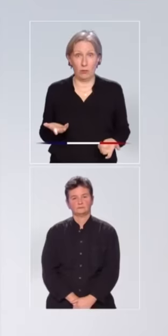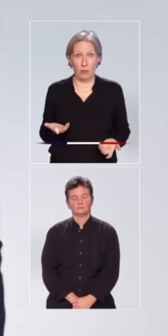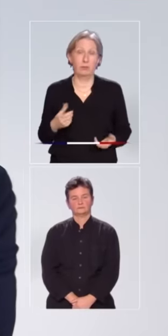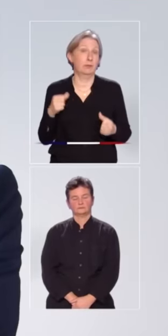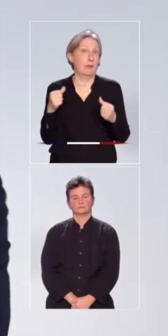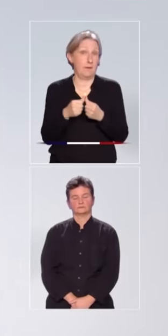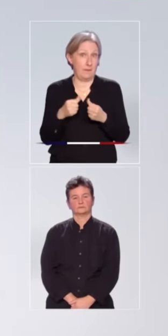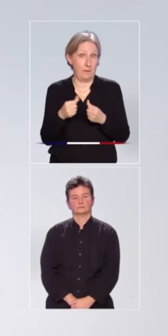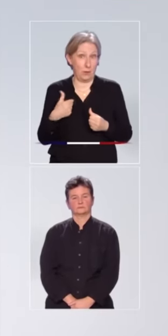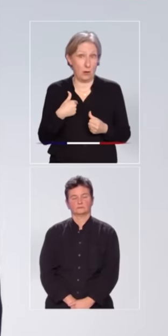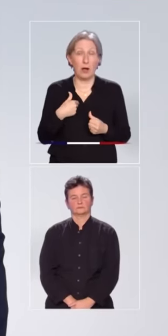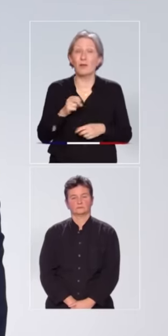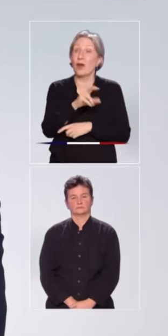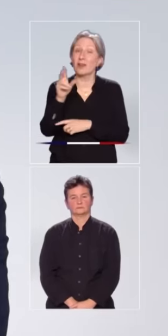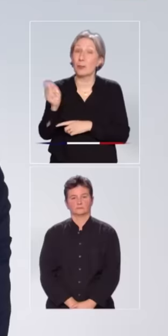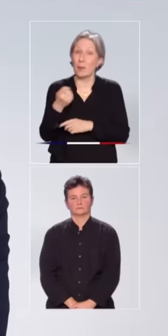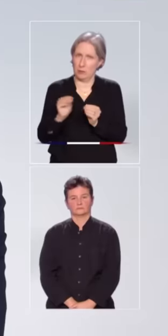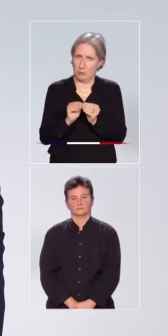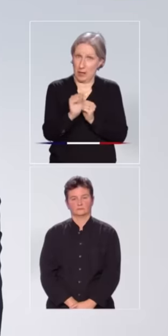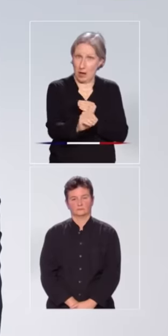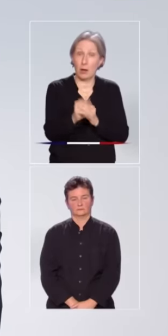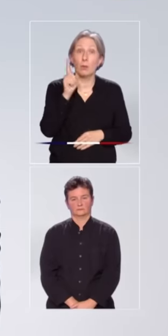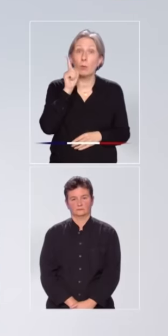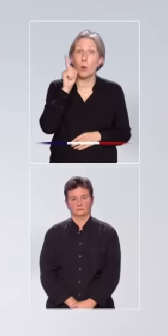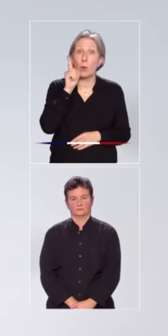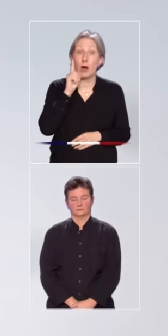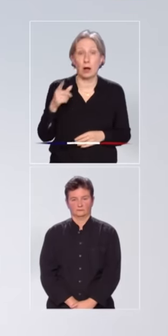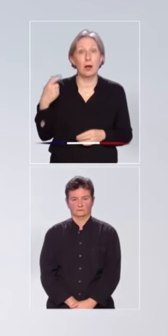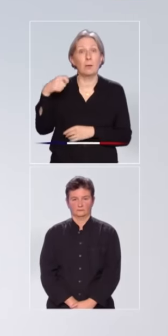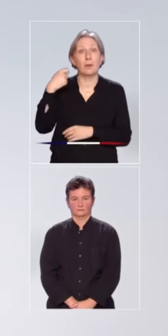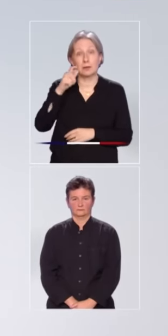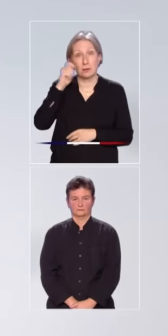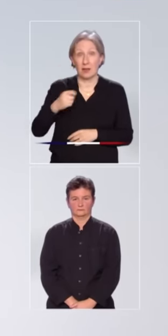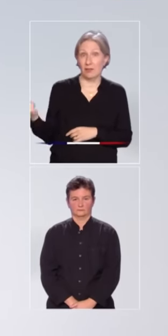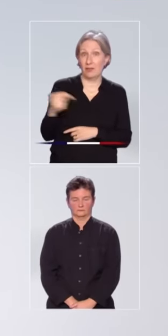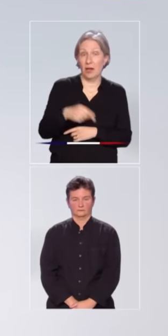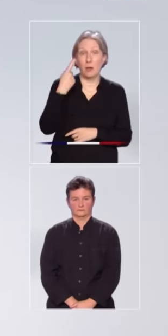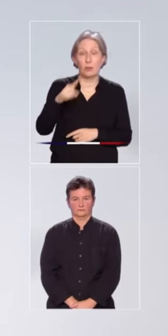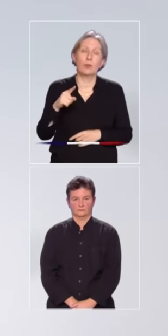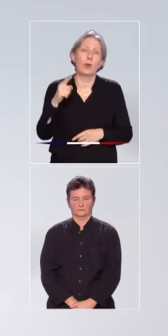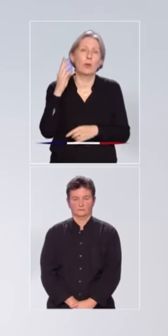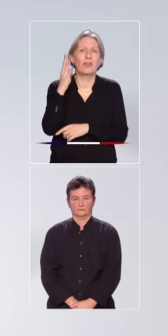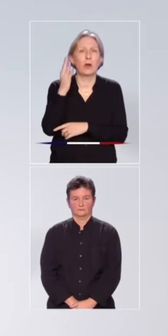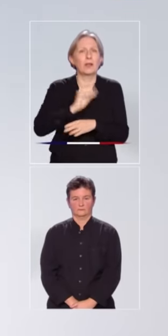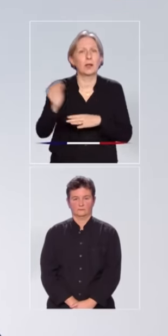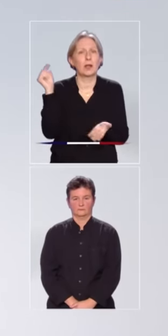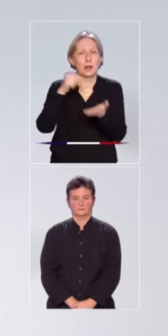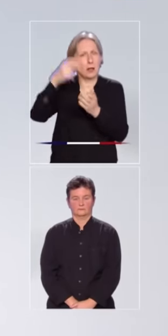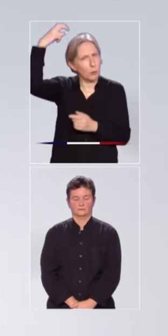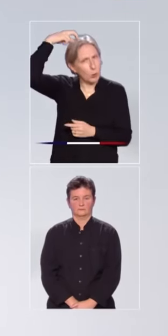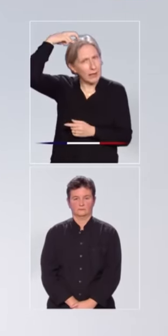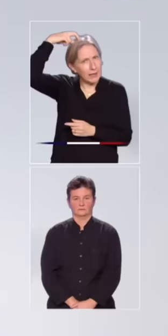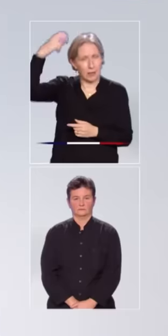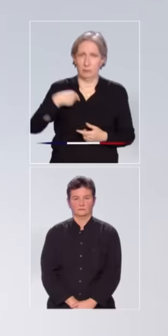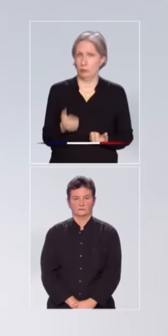le voyage que j'avais fait. Pourquoi ? Parce que le président Zelensky venait en Europe pour la conférence de sécurité à Munich. Et donc je lui ai proposé de